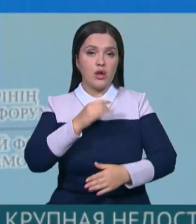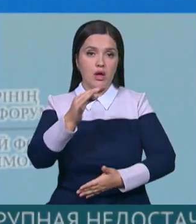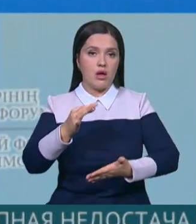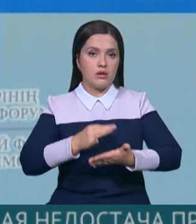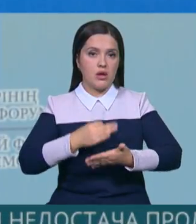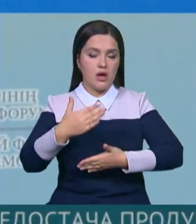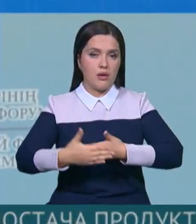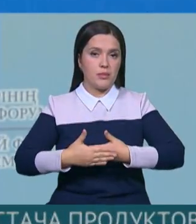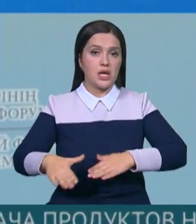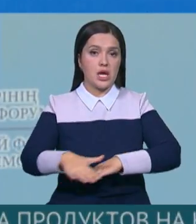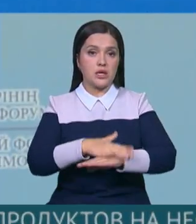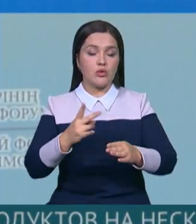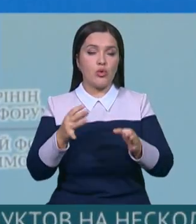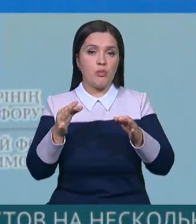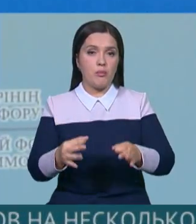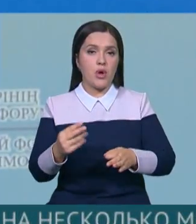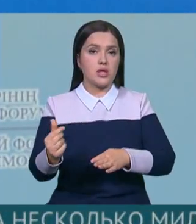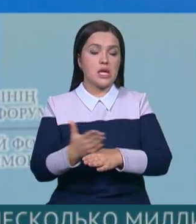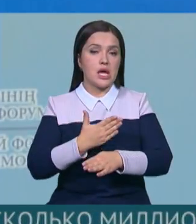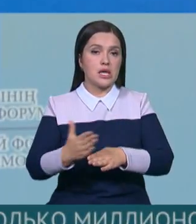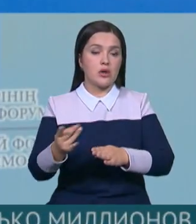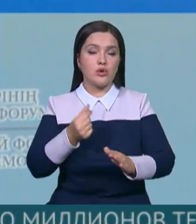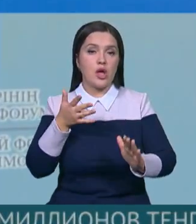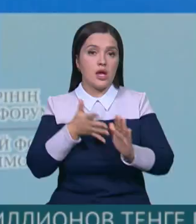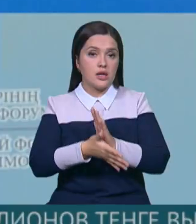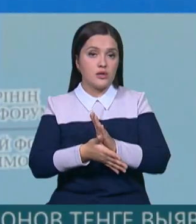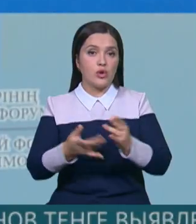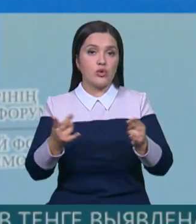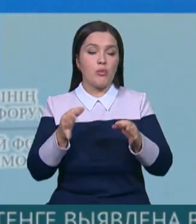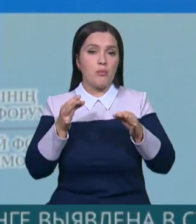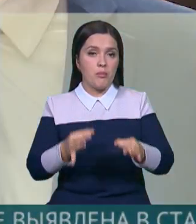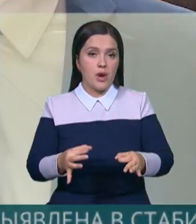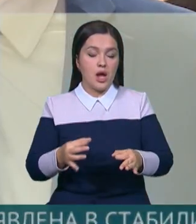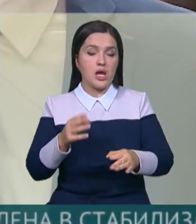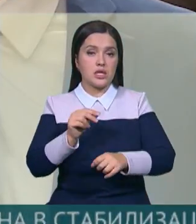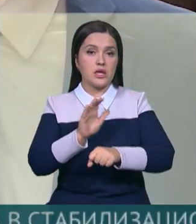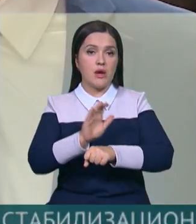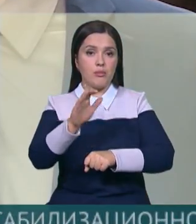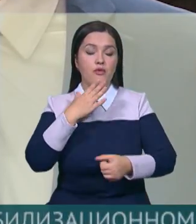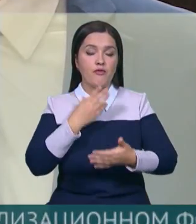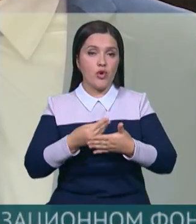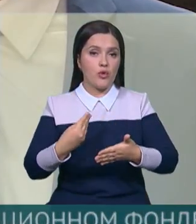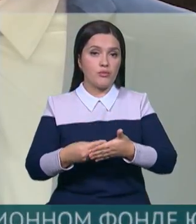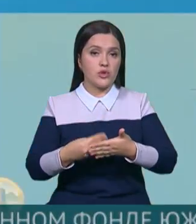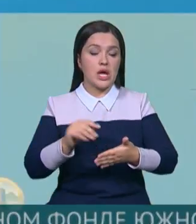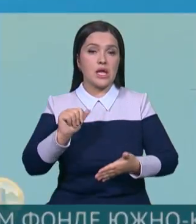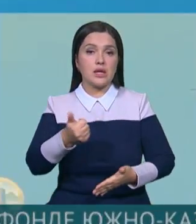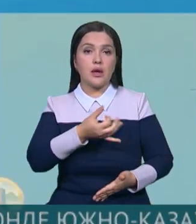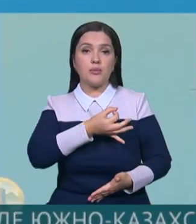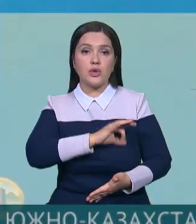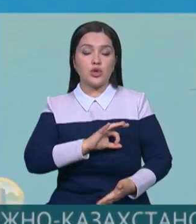перед населением. Надо его правильно расходовать, правильное должно быть вложение в свой бюджет. Главное преимущество,